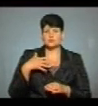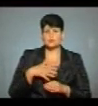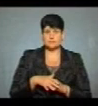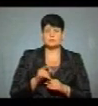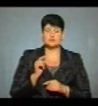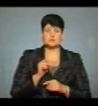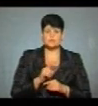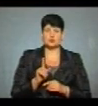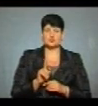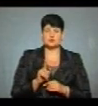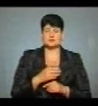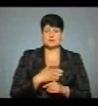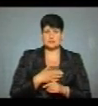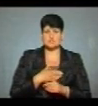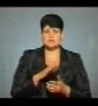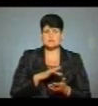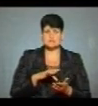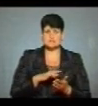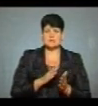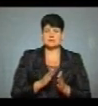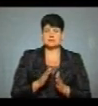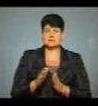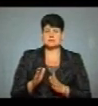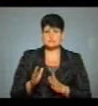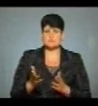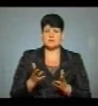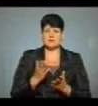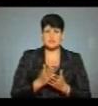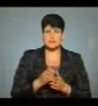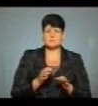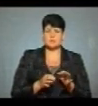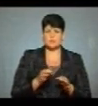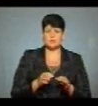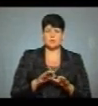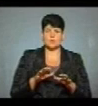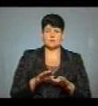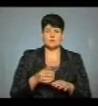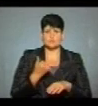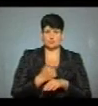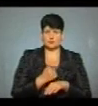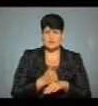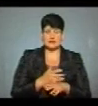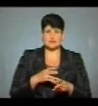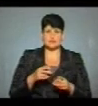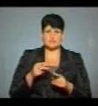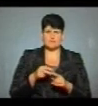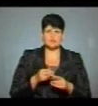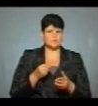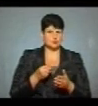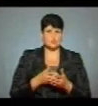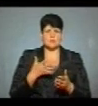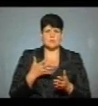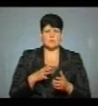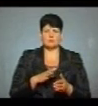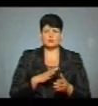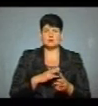щоб наша централізована система, яка є природнім монополістом, яка є нав'язана, яка досить дорога,